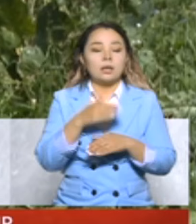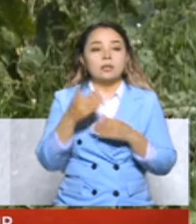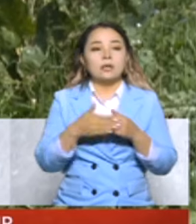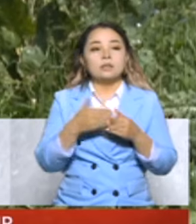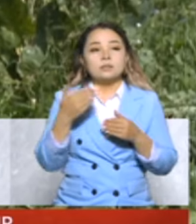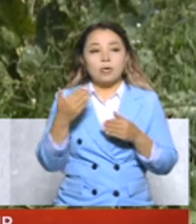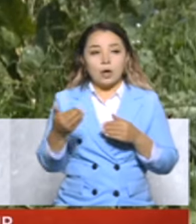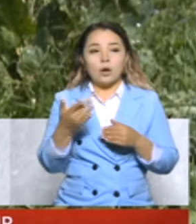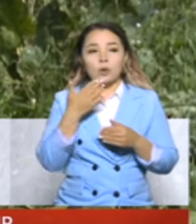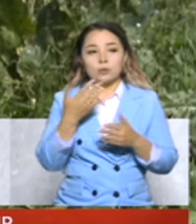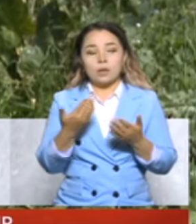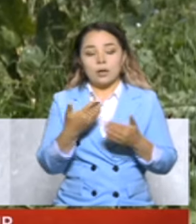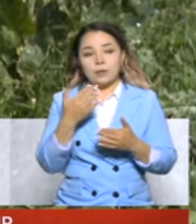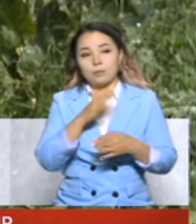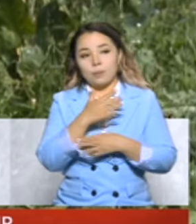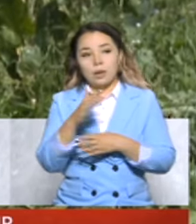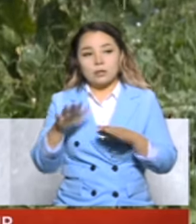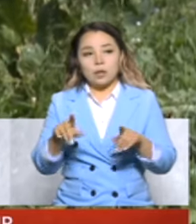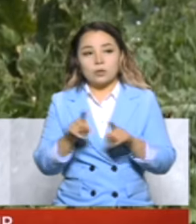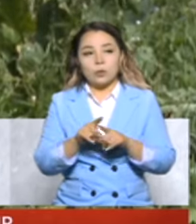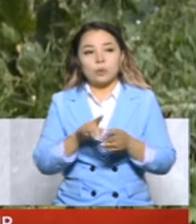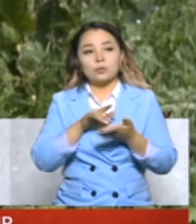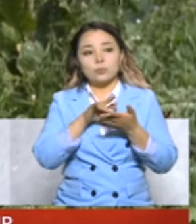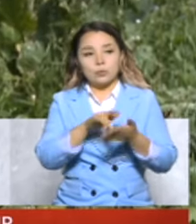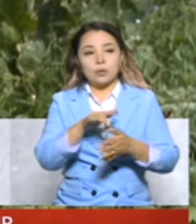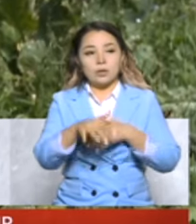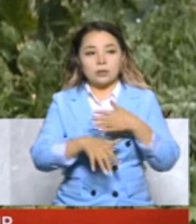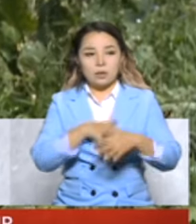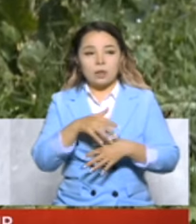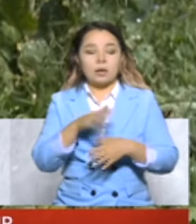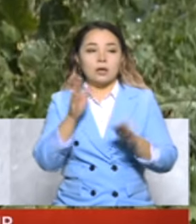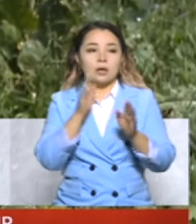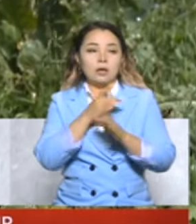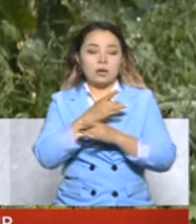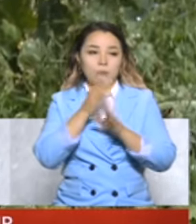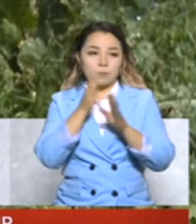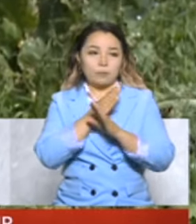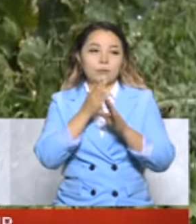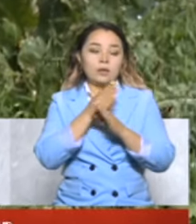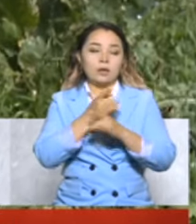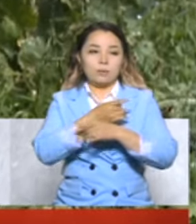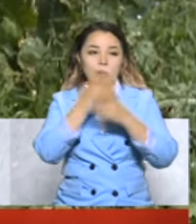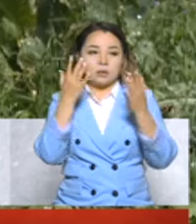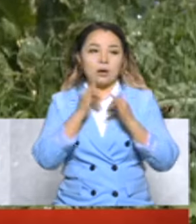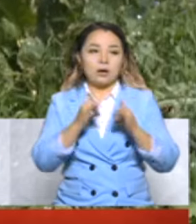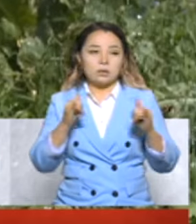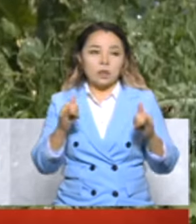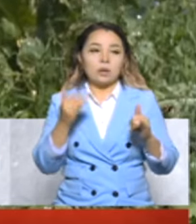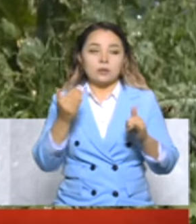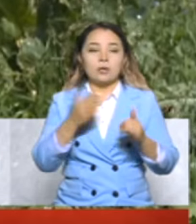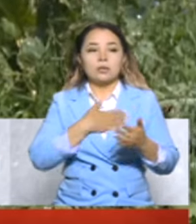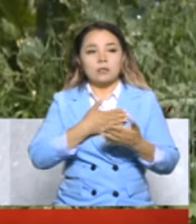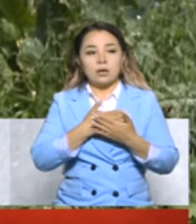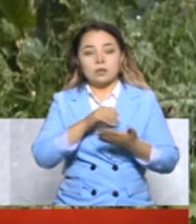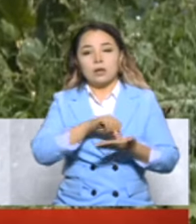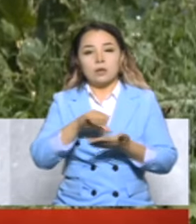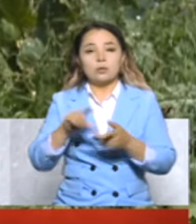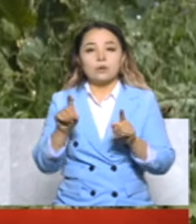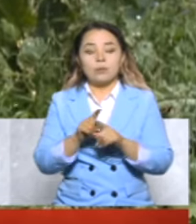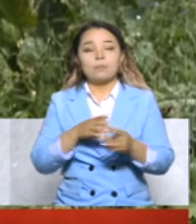аясында ұлттық паркке келушілер мен туристердің экологиялық мәдениеті артқанын, сонымен қатар